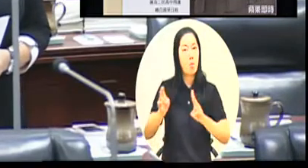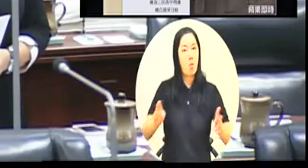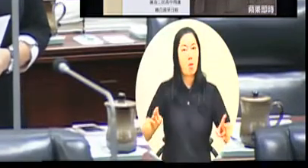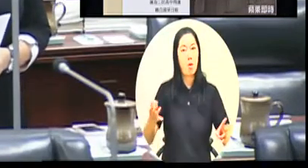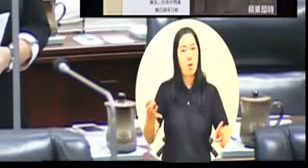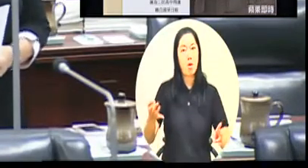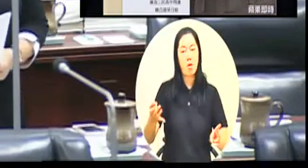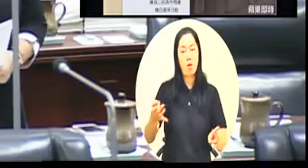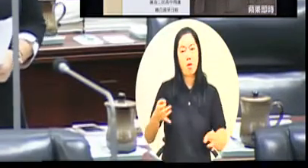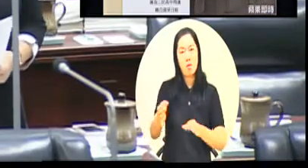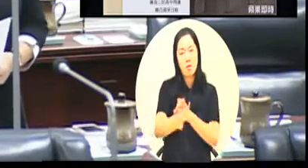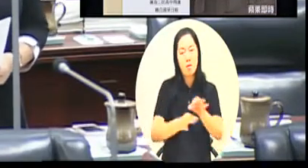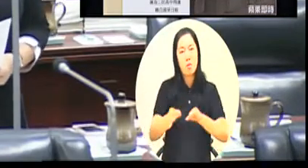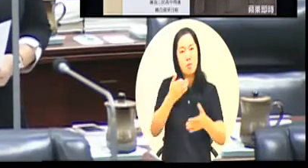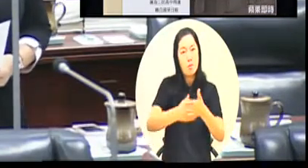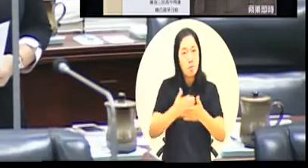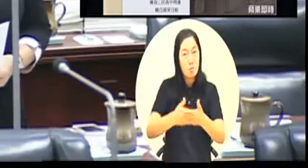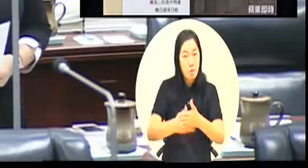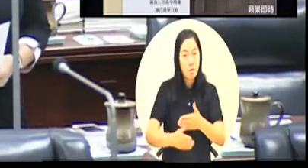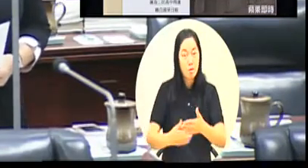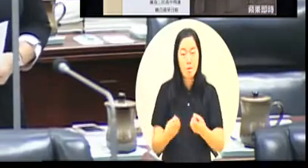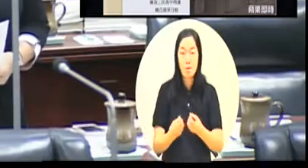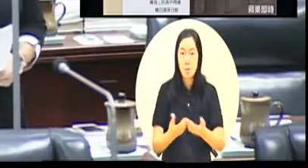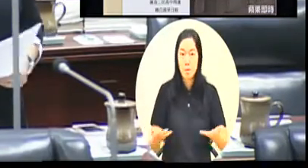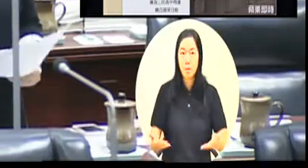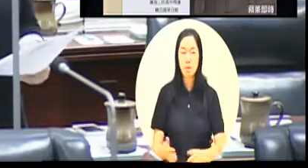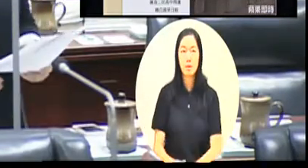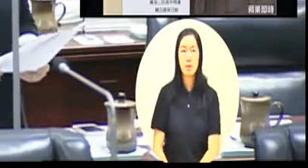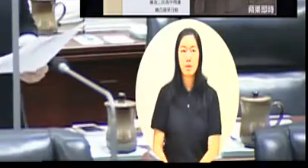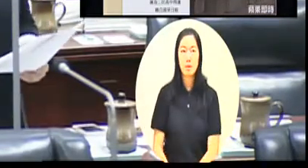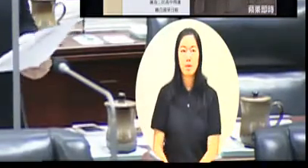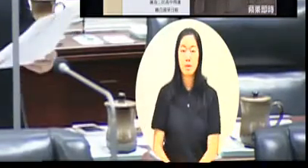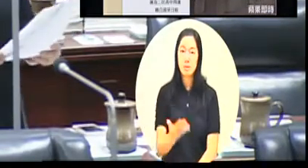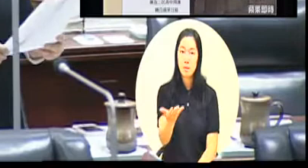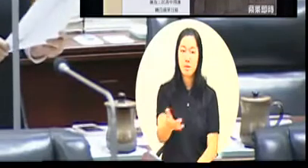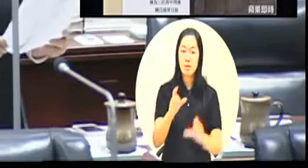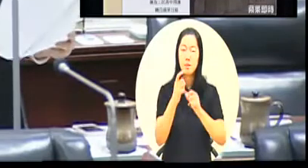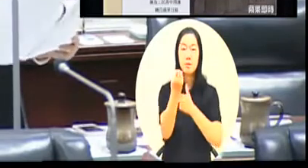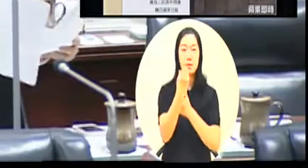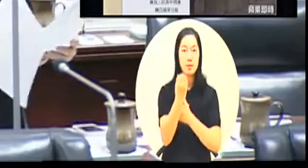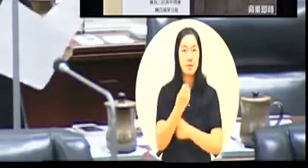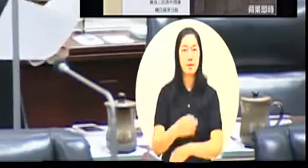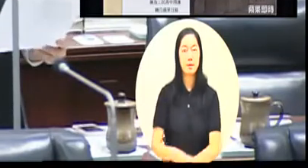减少，那你怎么样去把这件事情做好呢？我是不是请处长答复一下？